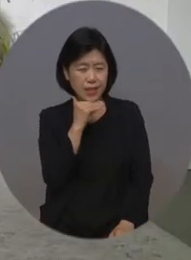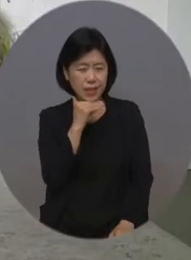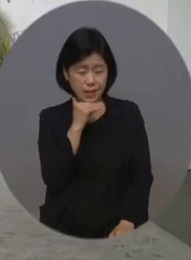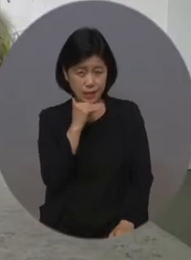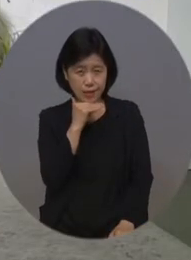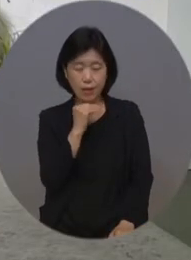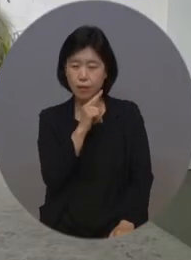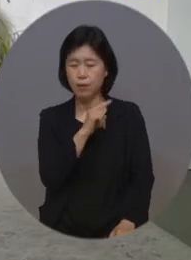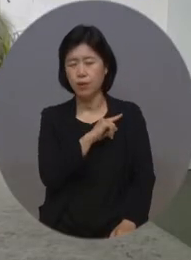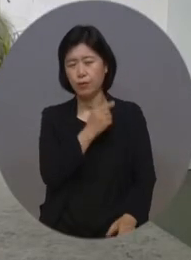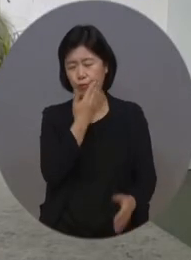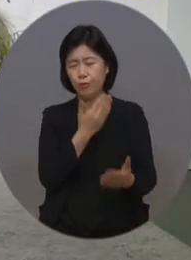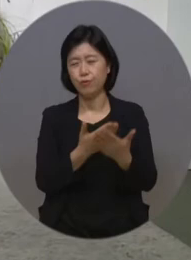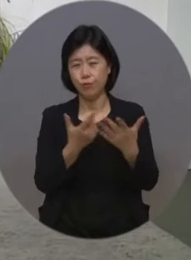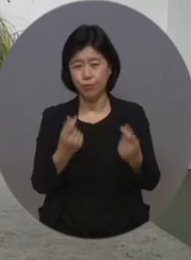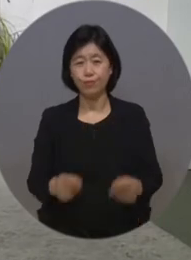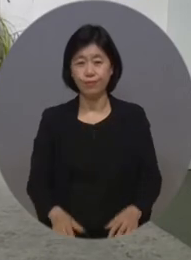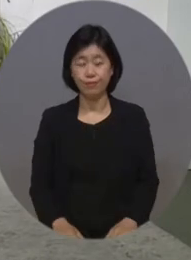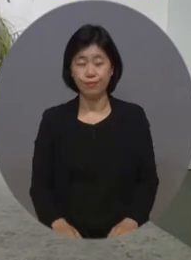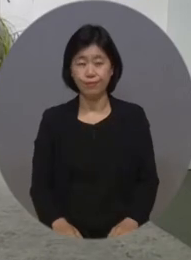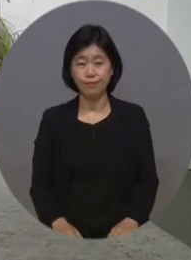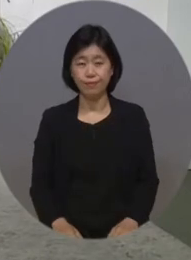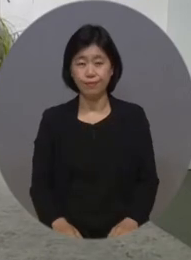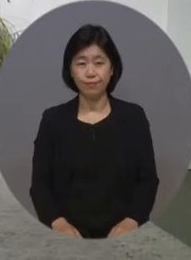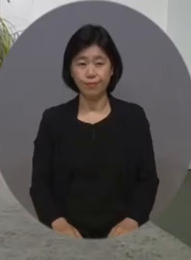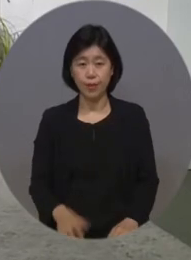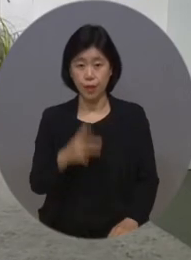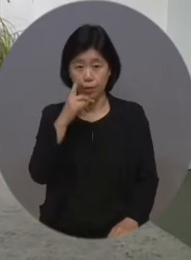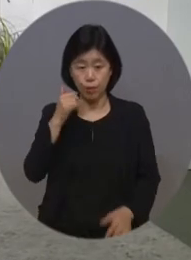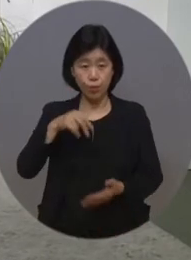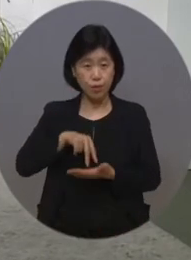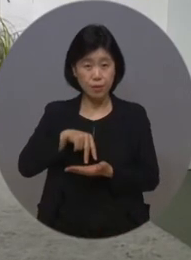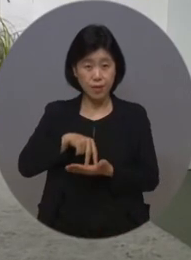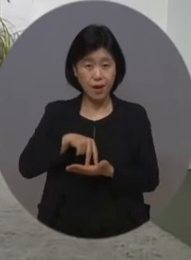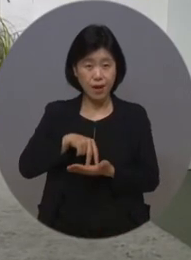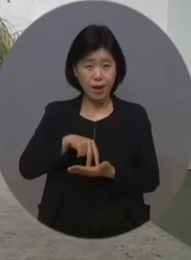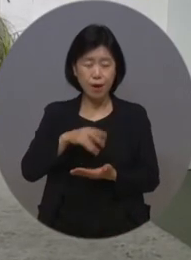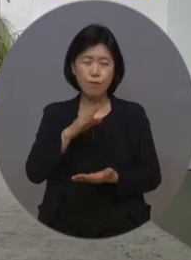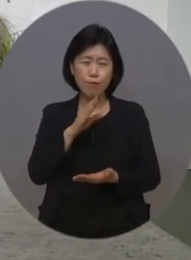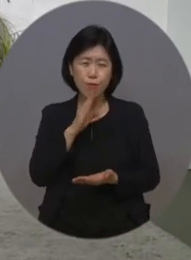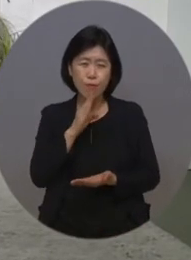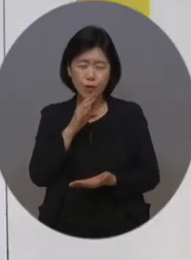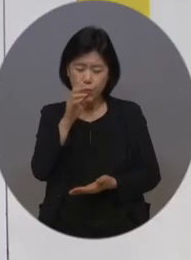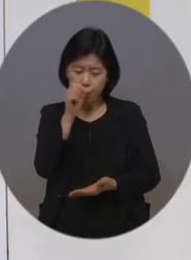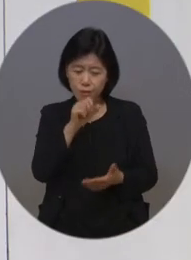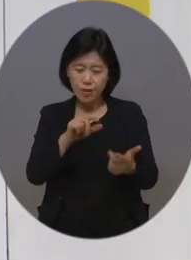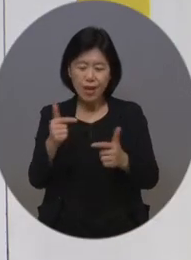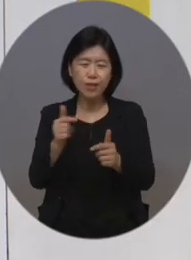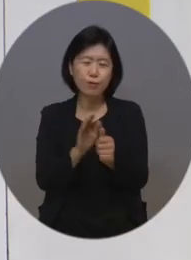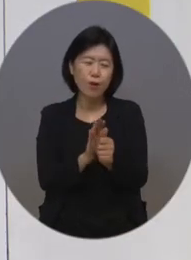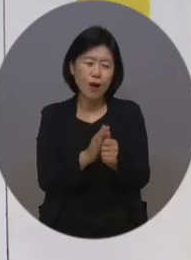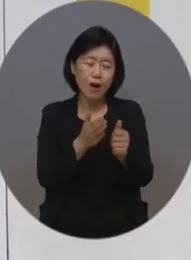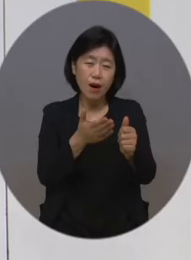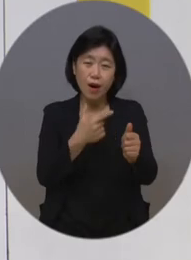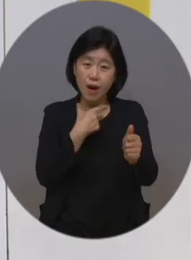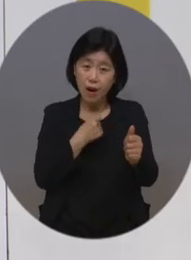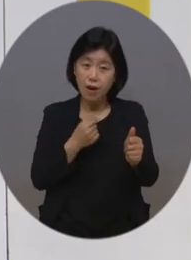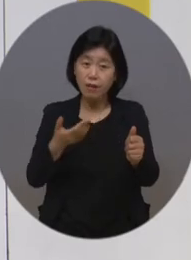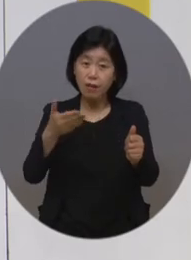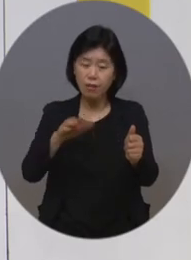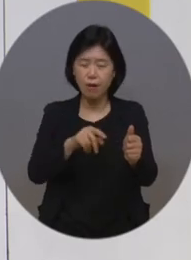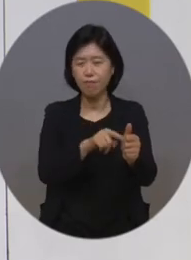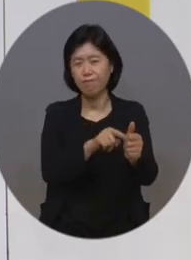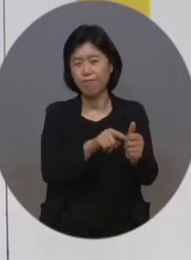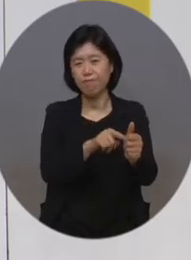자녀들을 부모 입장에서는 정말 좋은 것만 해주고 꽃길 만 걷게 하고 싶잖아요 4 그러려면 근데 그렇게 되면